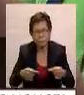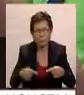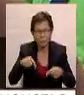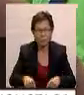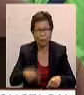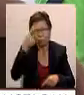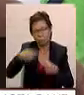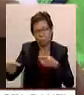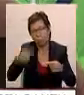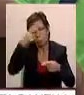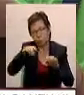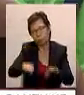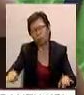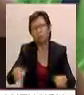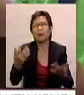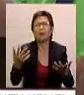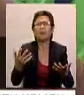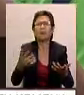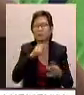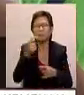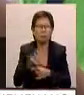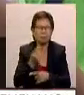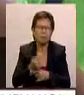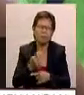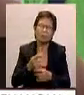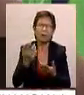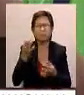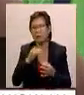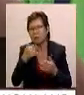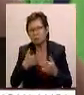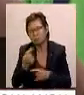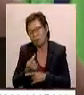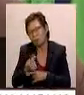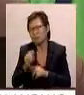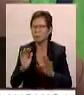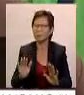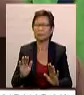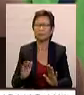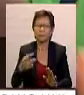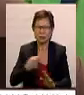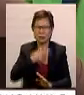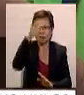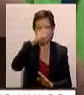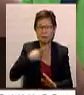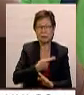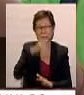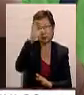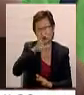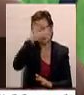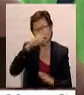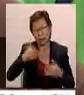ada match untuk diorang. Kalau tidak diorang saja berlatih saja kan. So that's why kita pun cari-cari juga